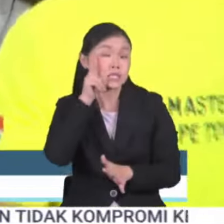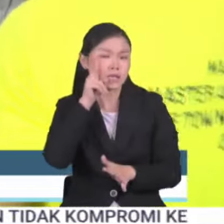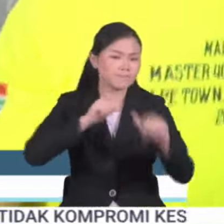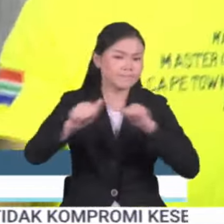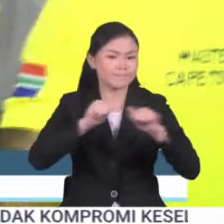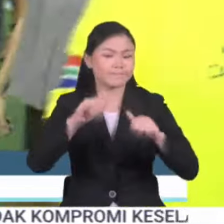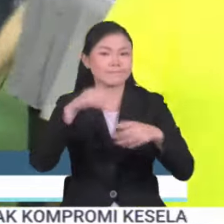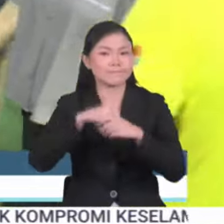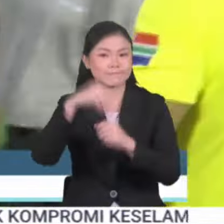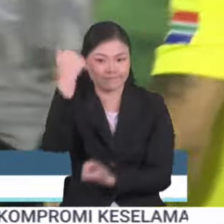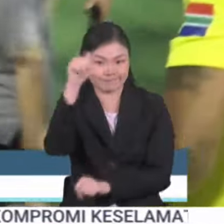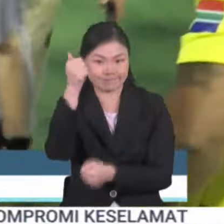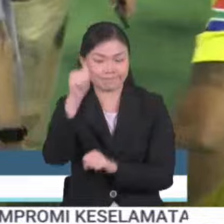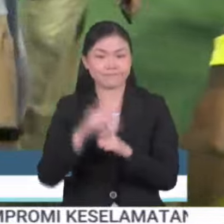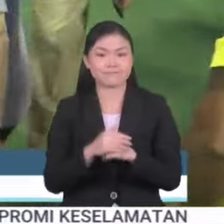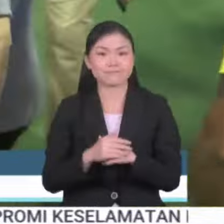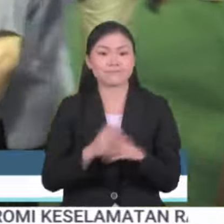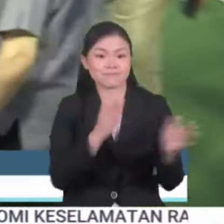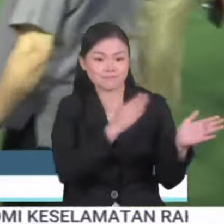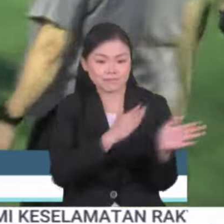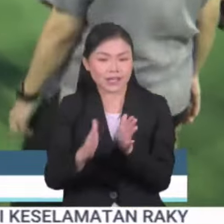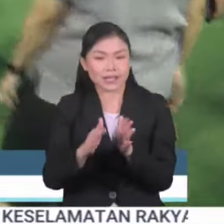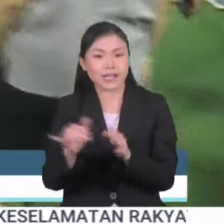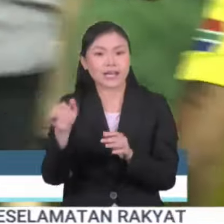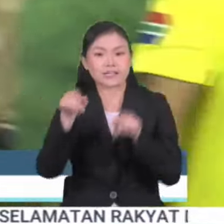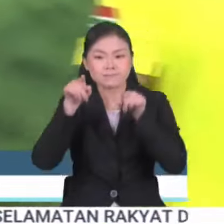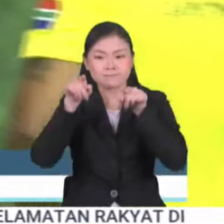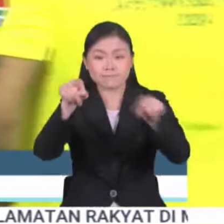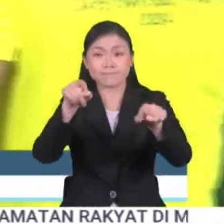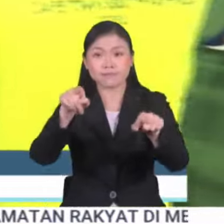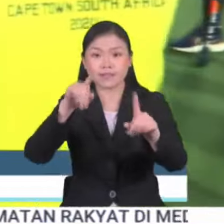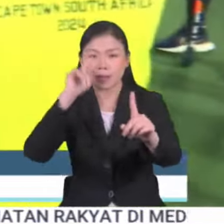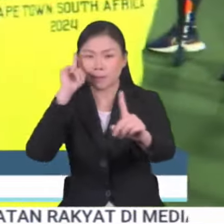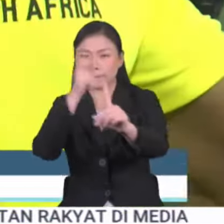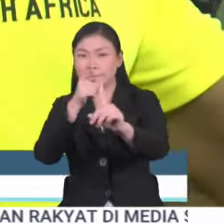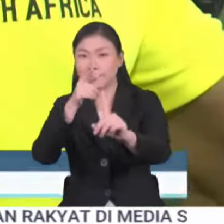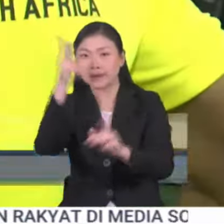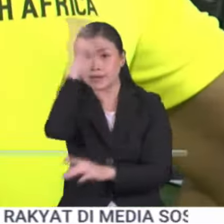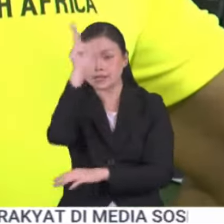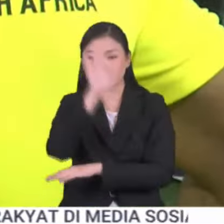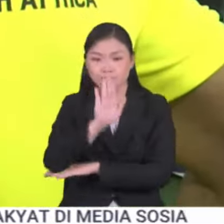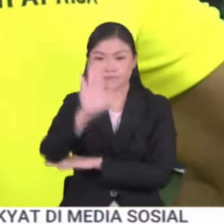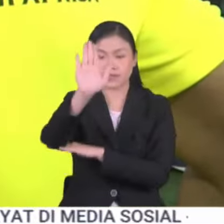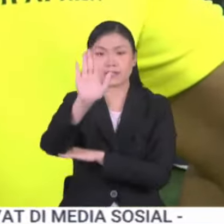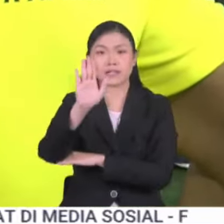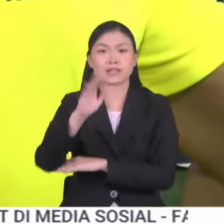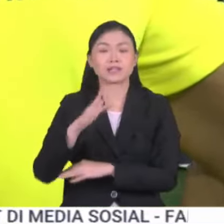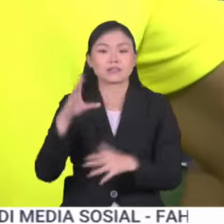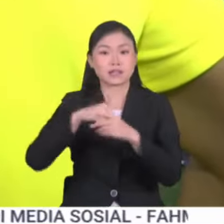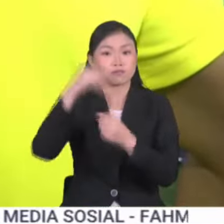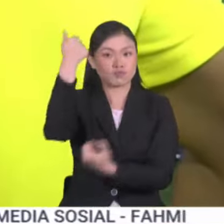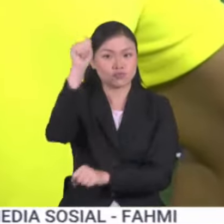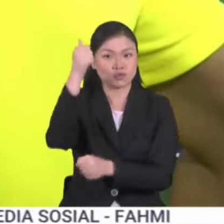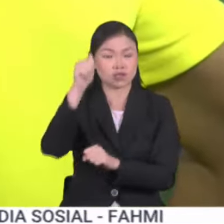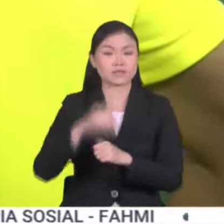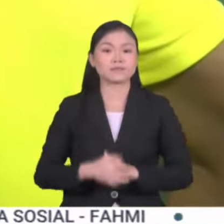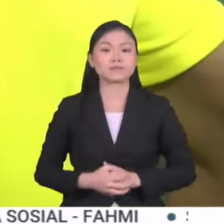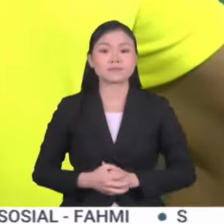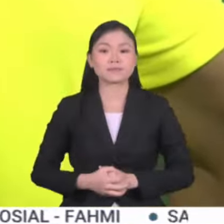sukan. Pelaksanaannya juga seiring dengan kerangka Malaysia Madani dan visi Sukan Negara 2030.